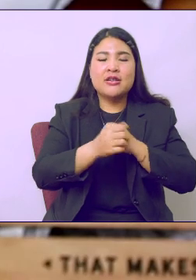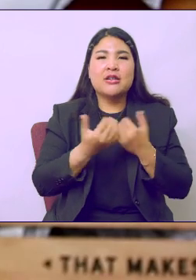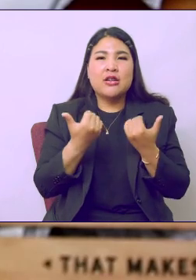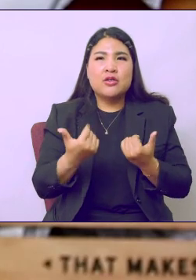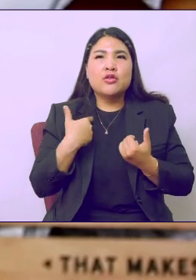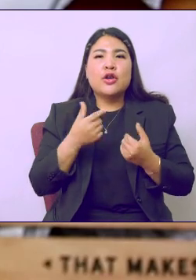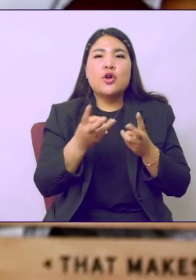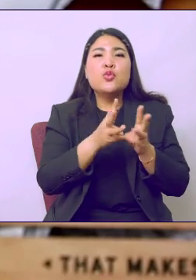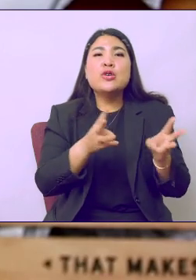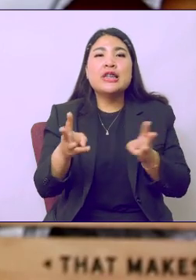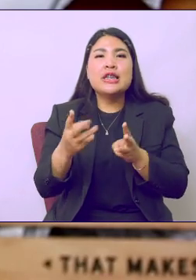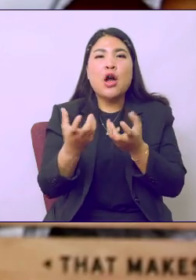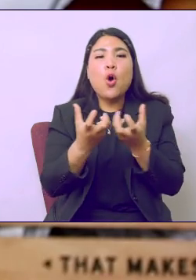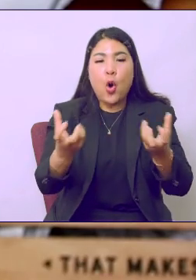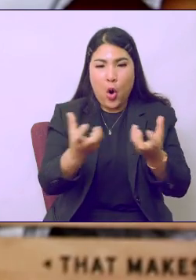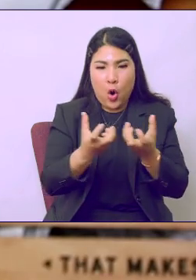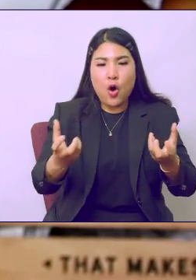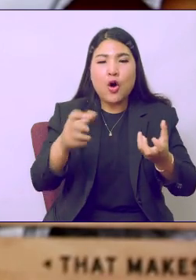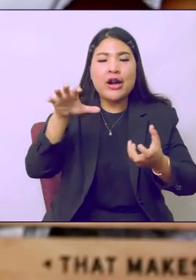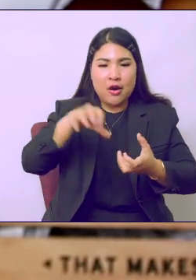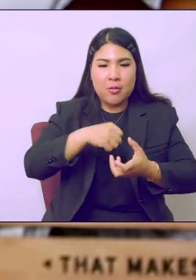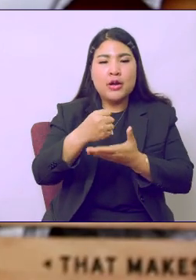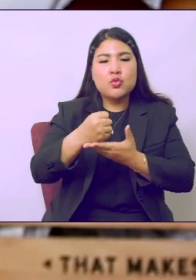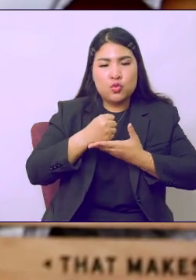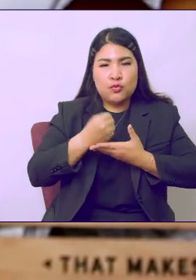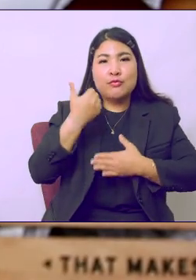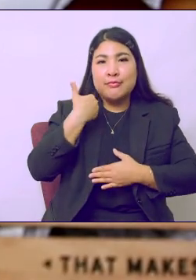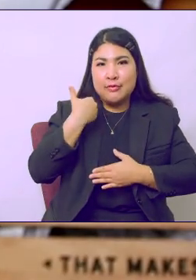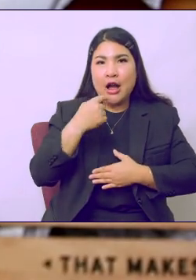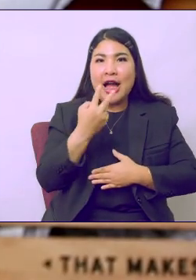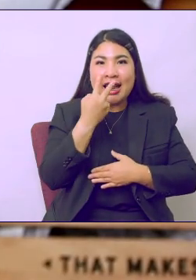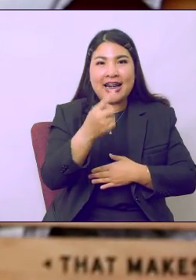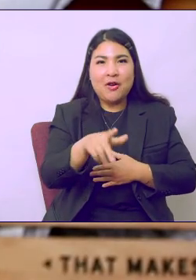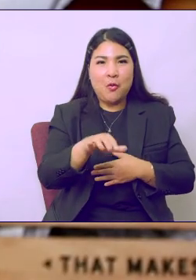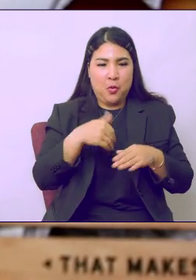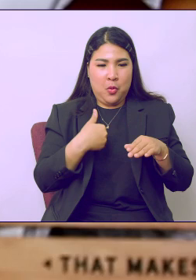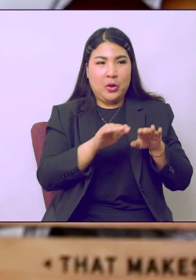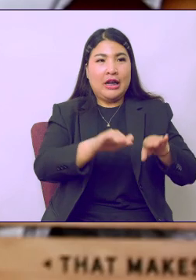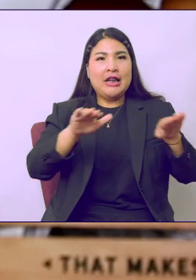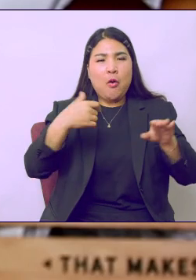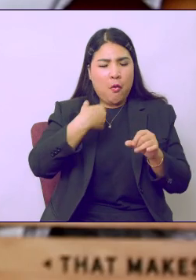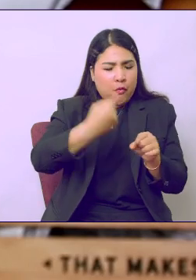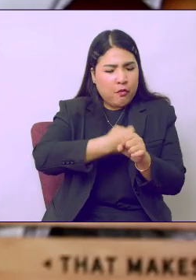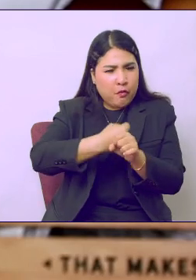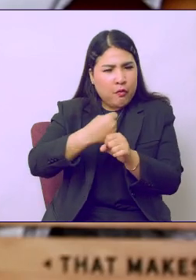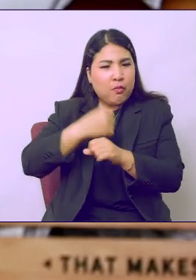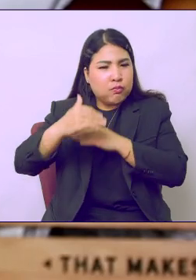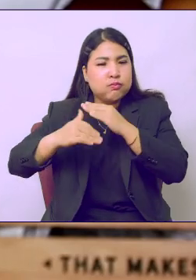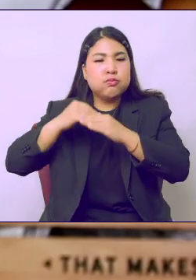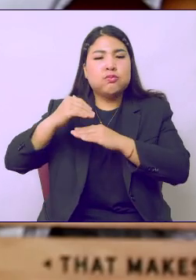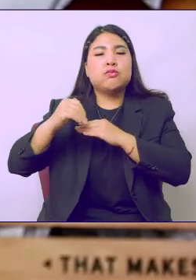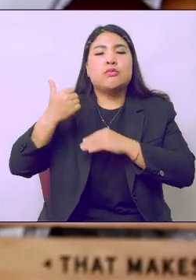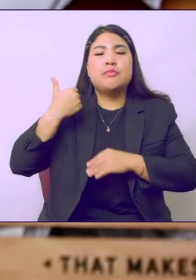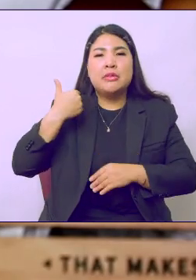อุปกรณ์ช่วยนะครับพอใช้อุปกรณ์ช่วยเนี่ยนะครับแล้วน้องฝึกได้ดีขึ้นนะครับจนหลายๆคน